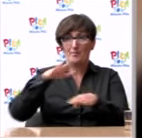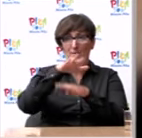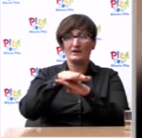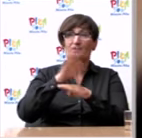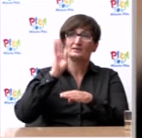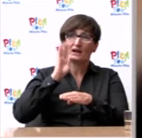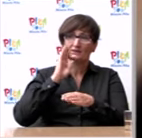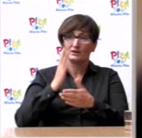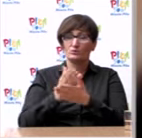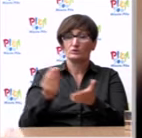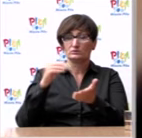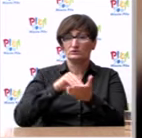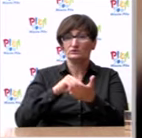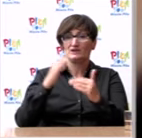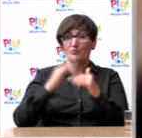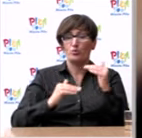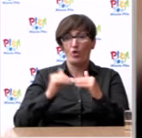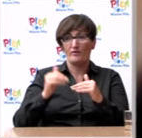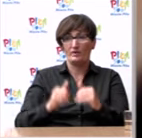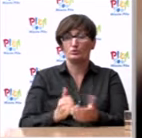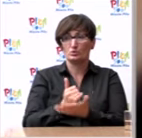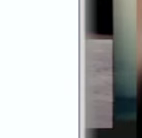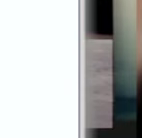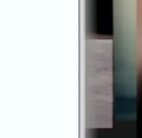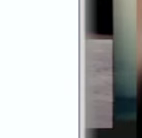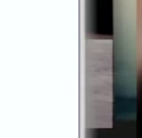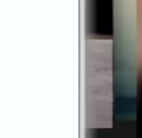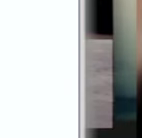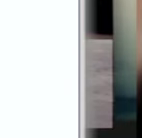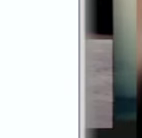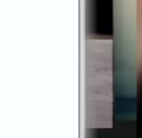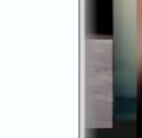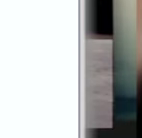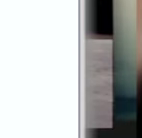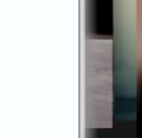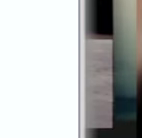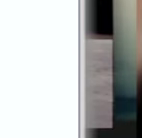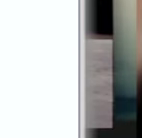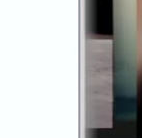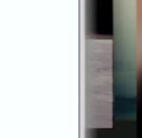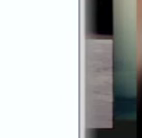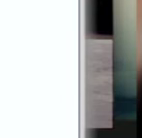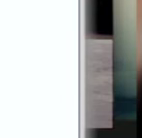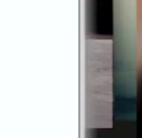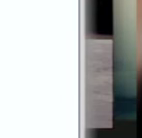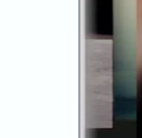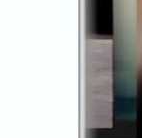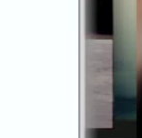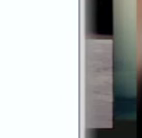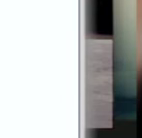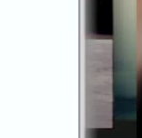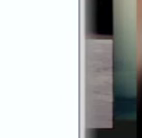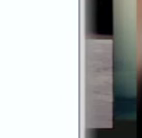zabudowę usługową, którą przewidywał poprzedni plan zagospodarowania, jednak nastąpiły tutaj zmiany warunków. Porządkujemy